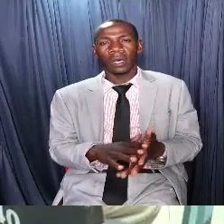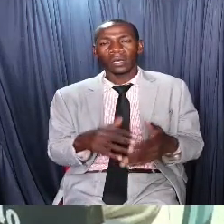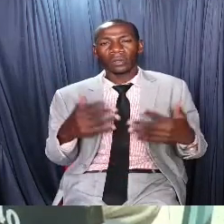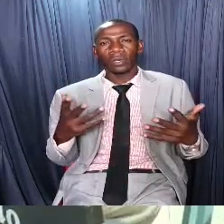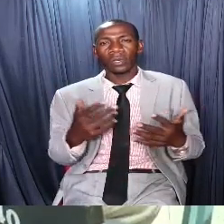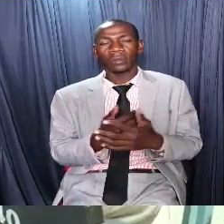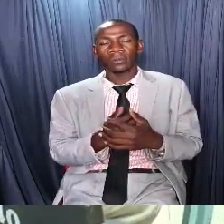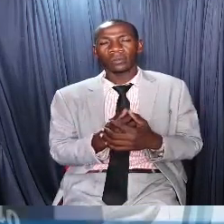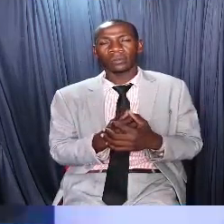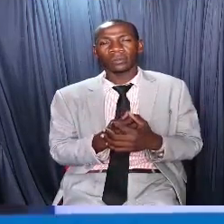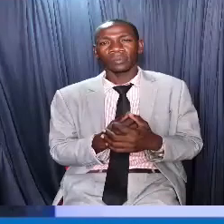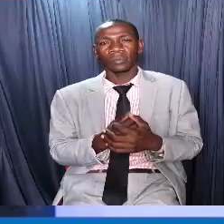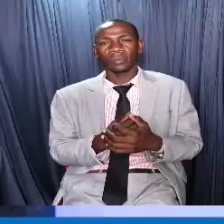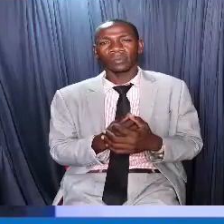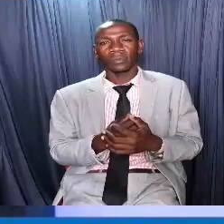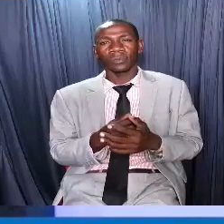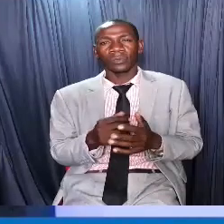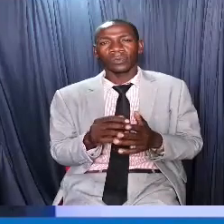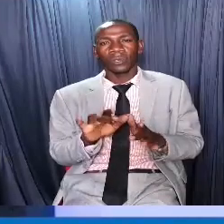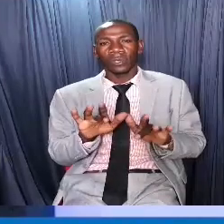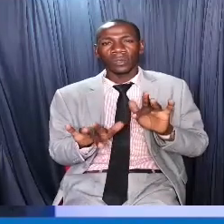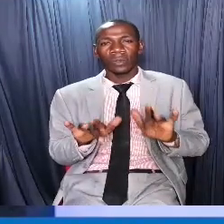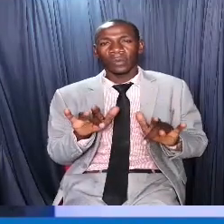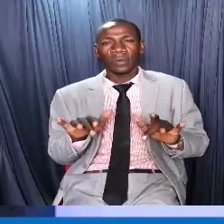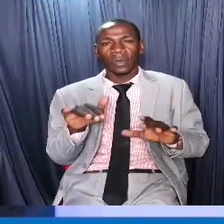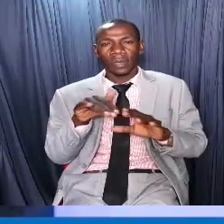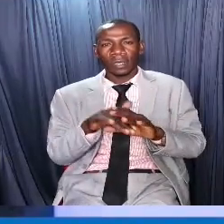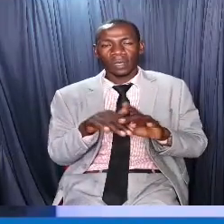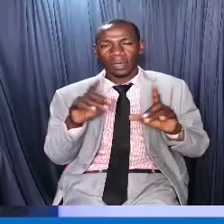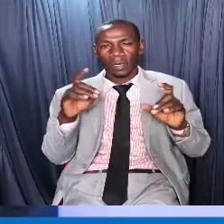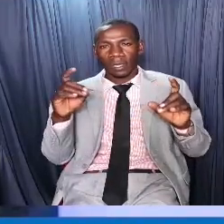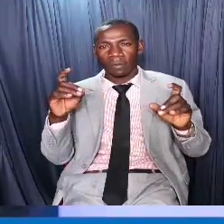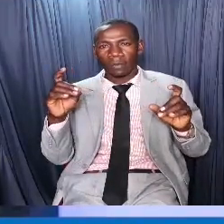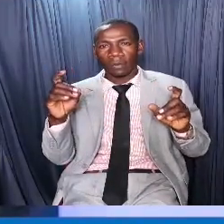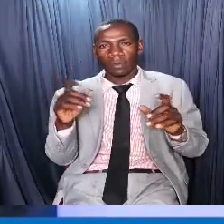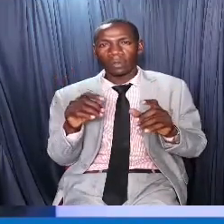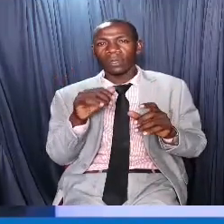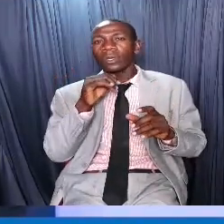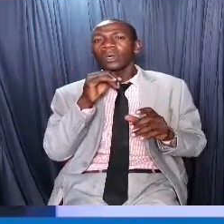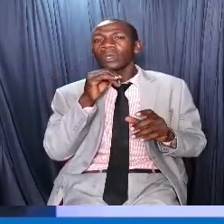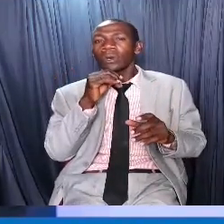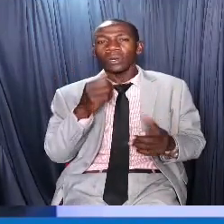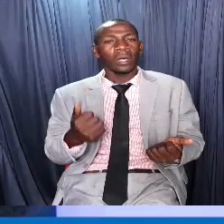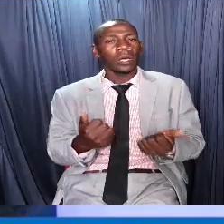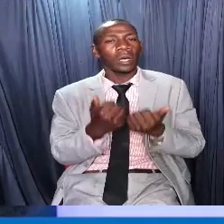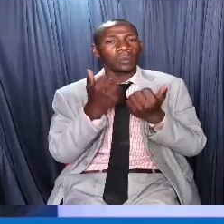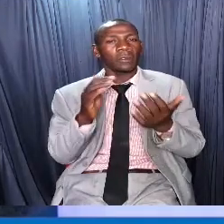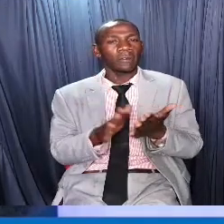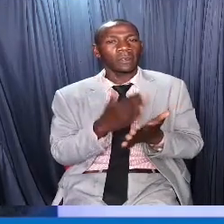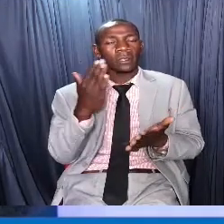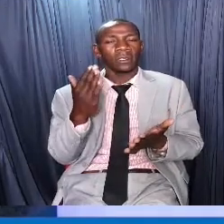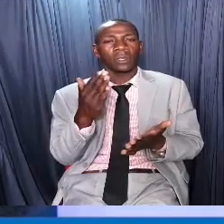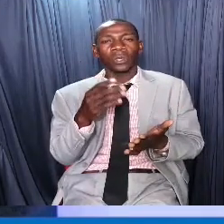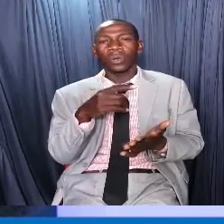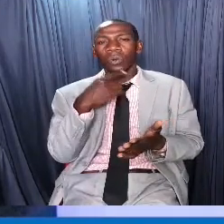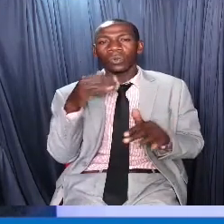Hallelujah. Hallelujah. Anasema hukumu juu ya tendo he baya. He says sentence against an evil act. Haitekelezi haraka. Is not executed. Hata